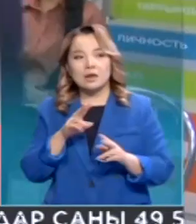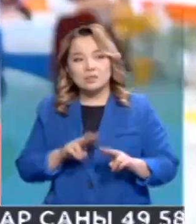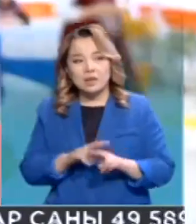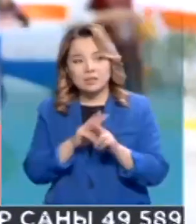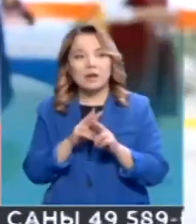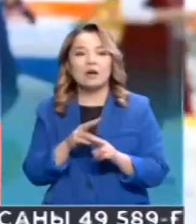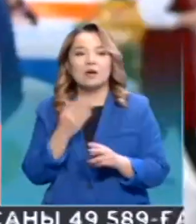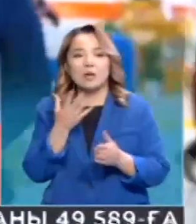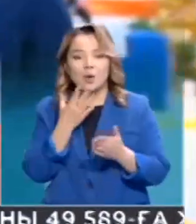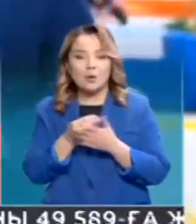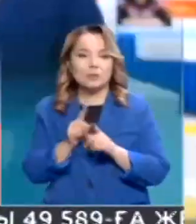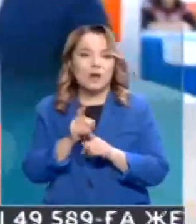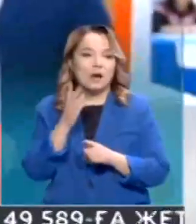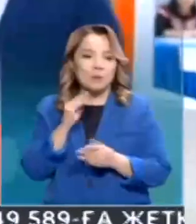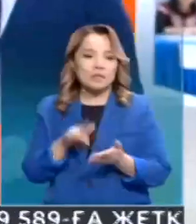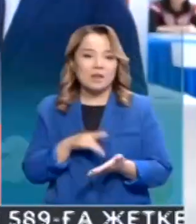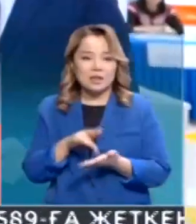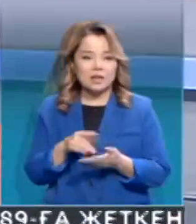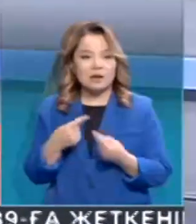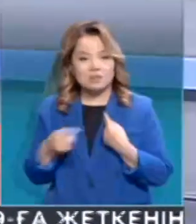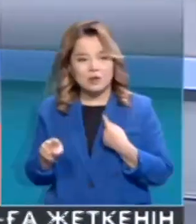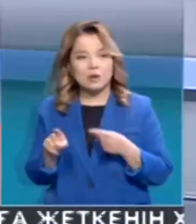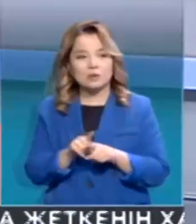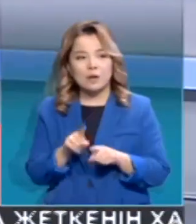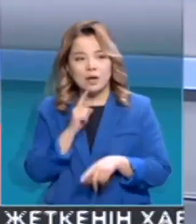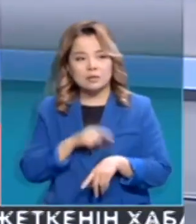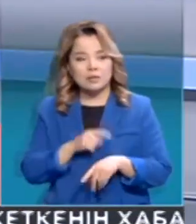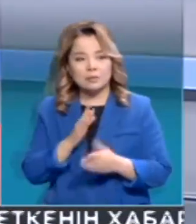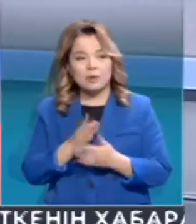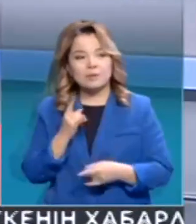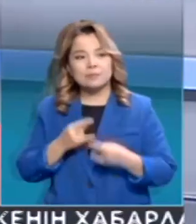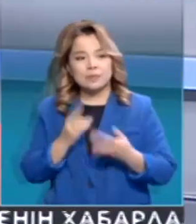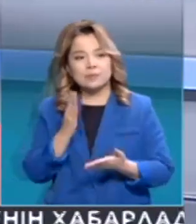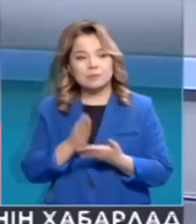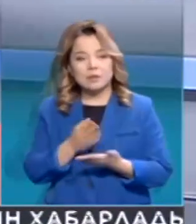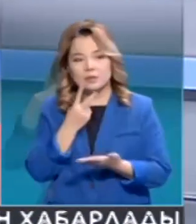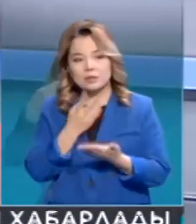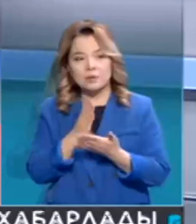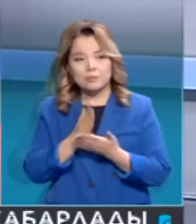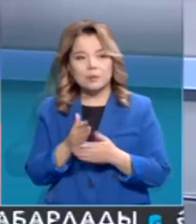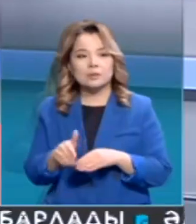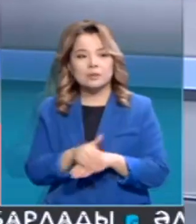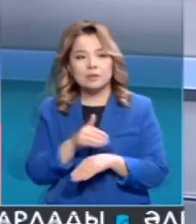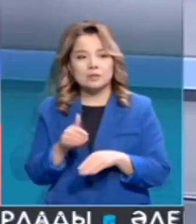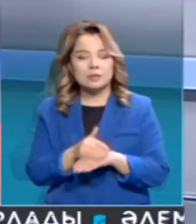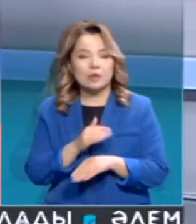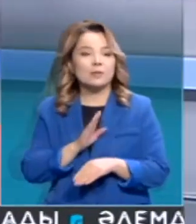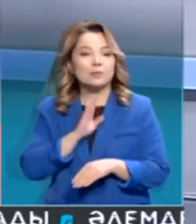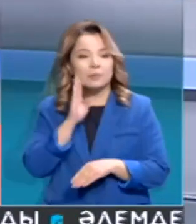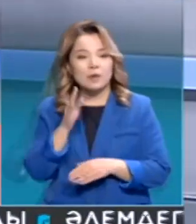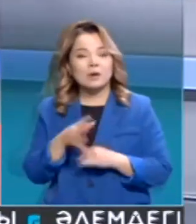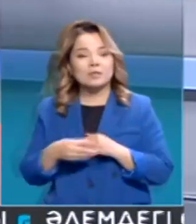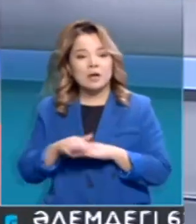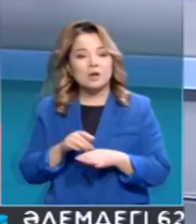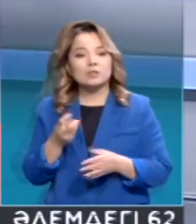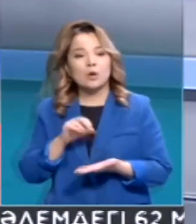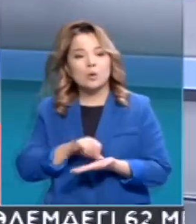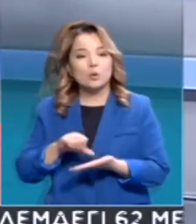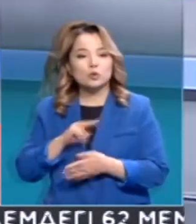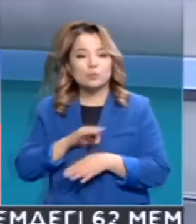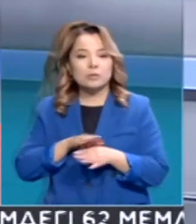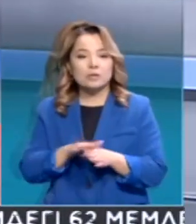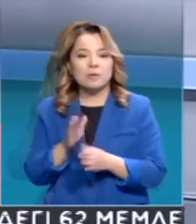Ұрыста тұрыс жоқ, санаулы минуттардан кейін эфир. Әріптесімді тікелей эфирге қосайын. Жандос, қайырлы таң. Өңірде қанша учаске жұмыс істеп